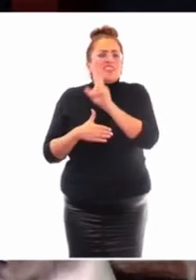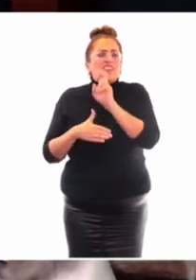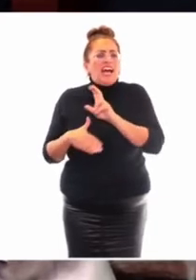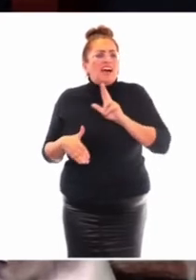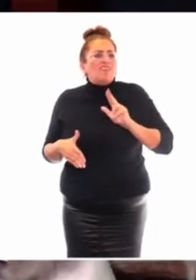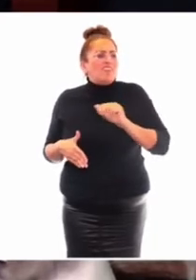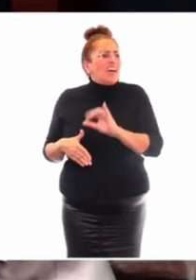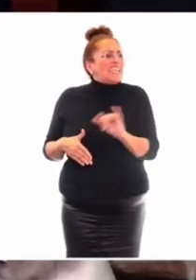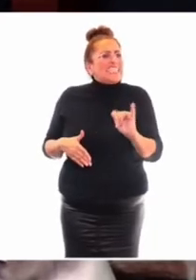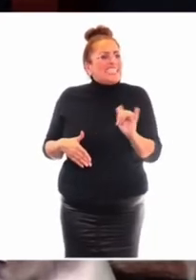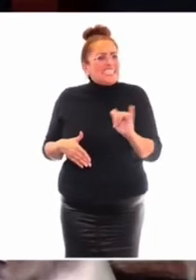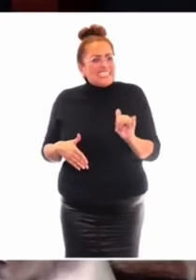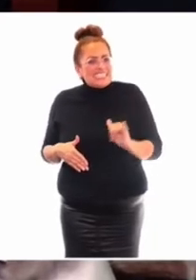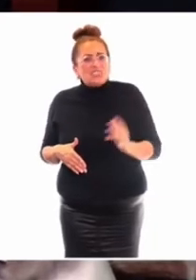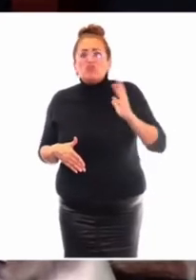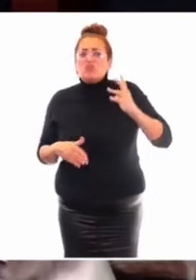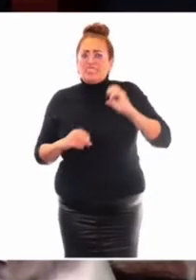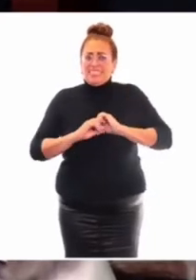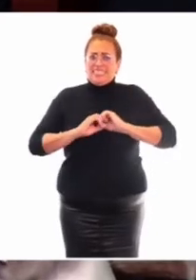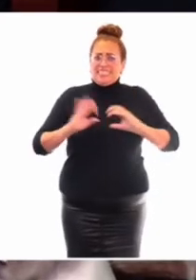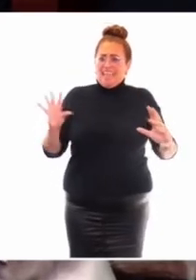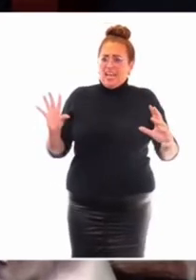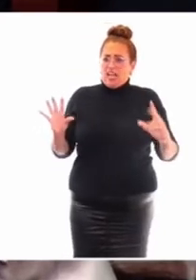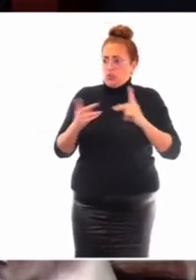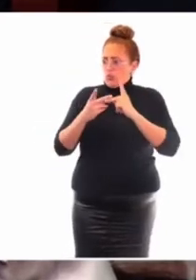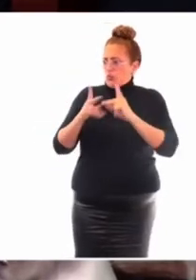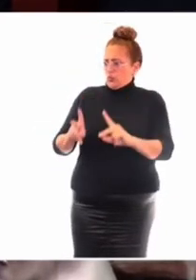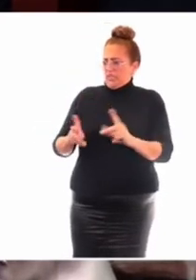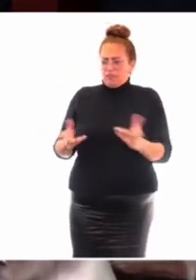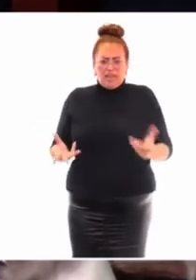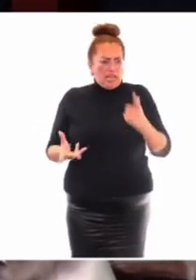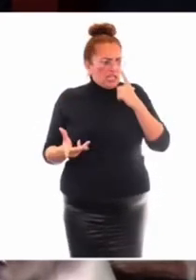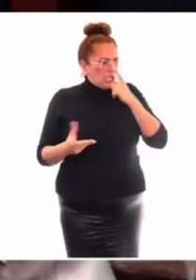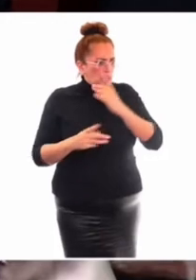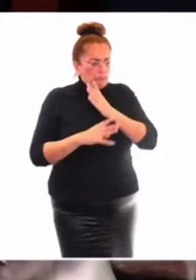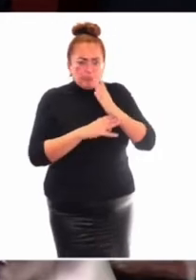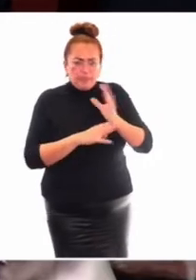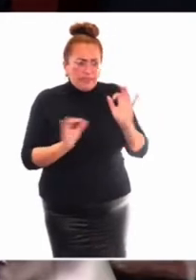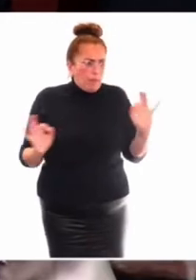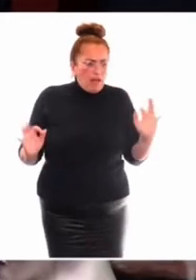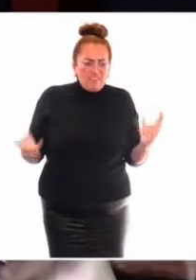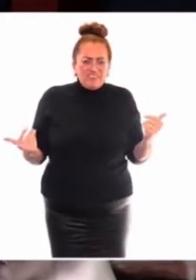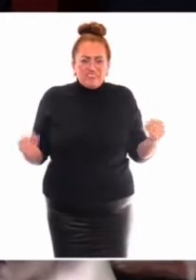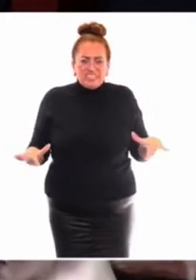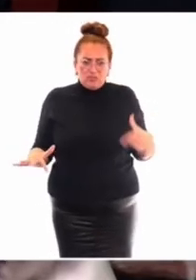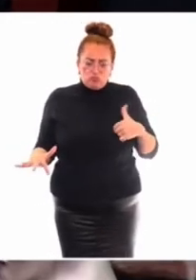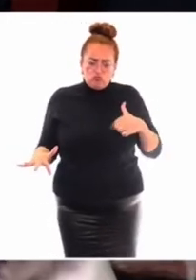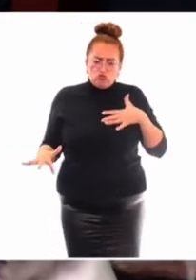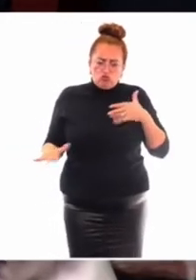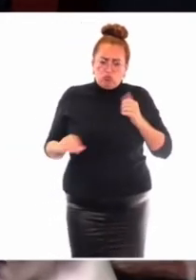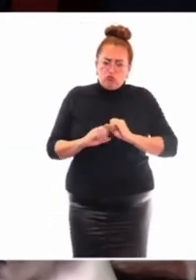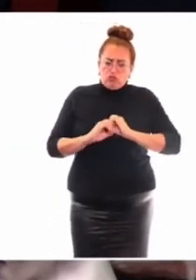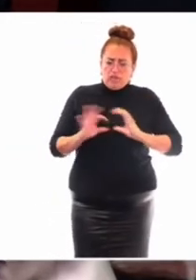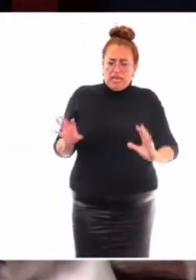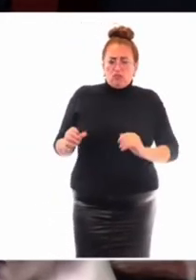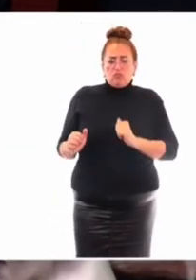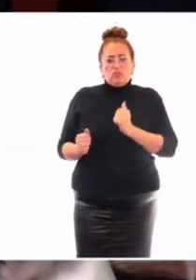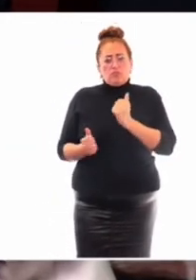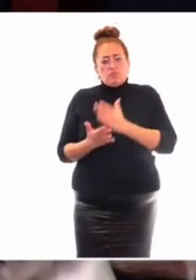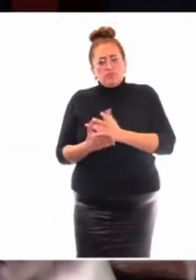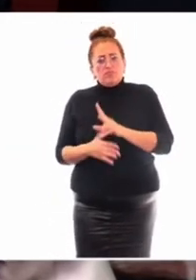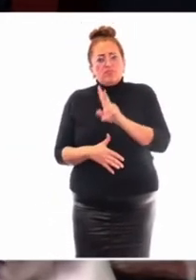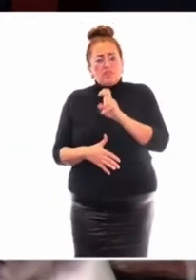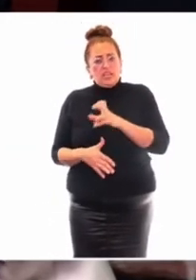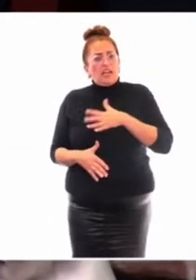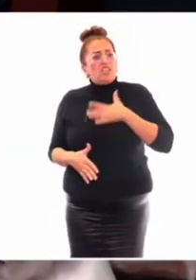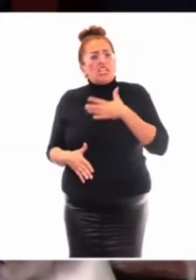délibération? Pourquoi ne pas redire en toute transparence quelles sont les écoles qui bénéficient de classes vertes avec des